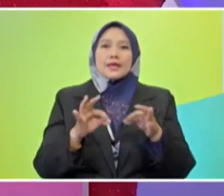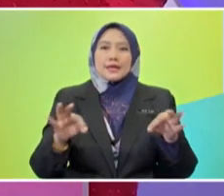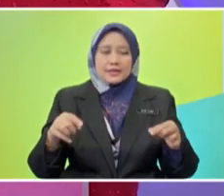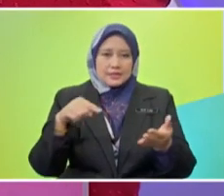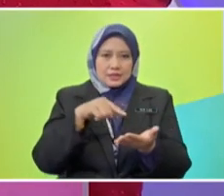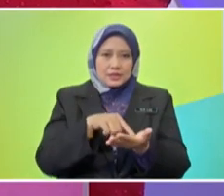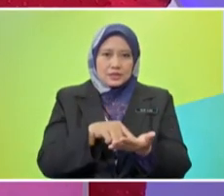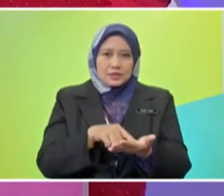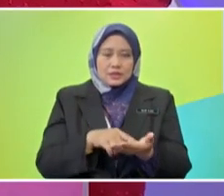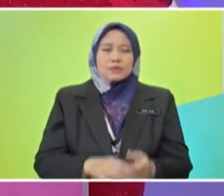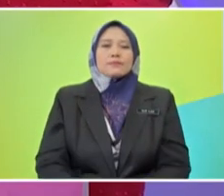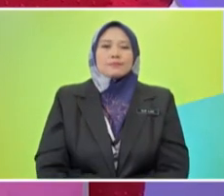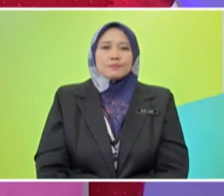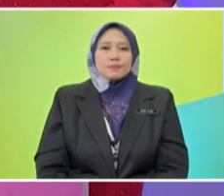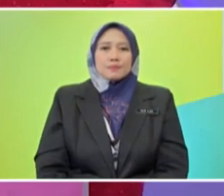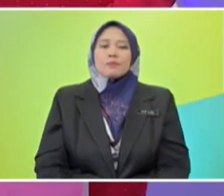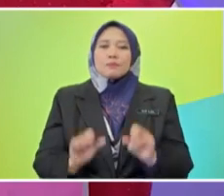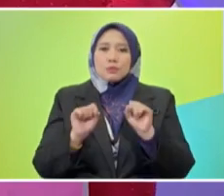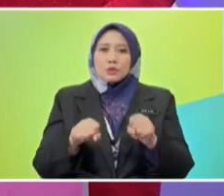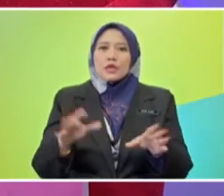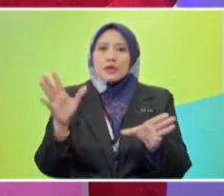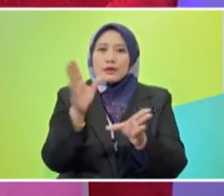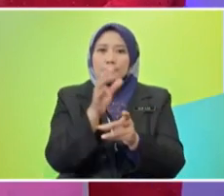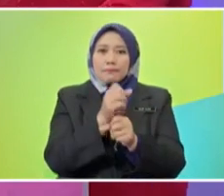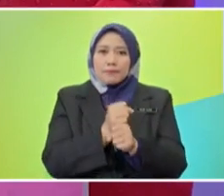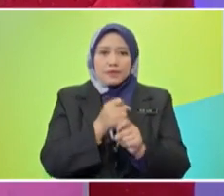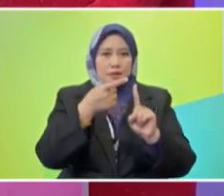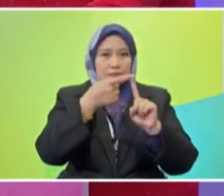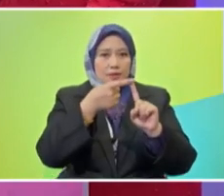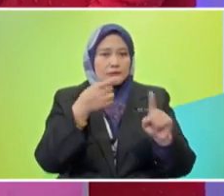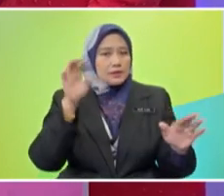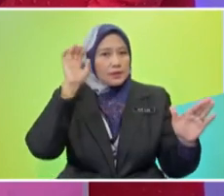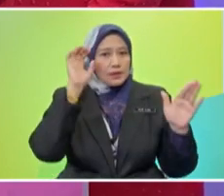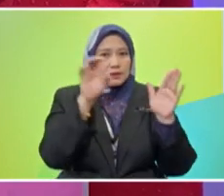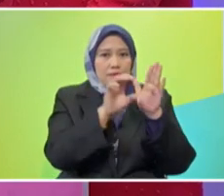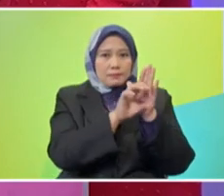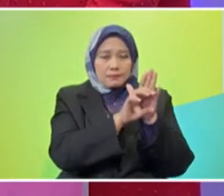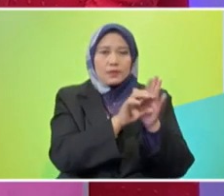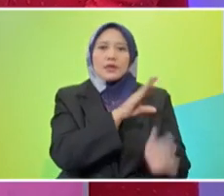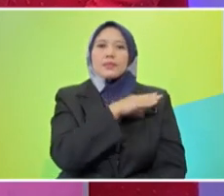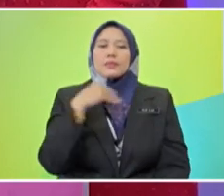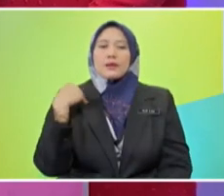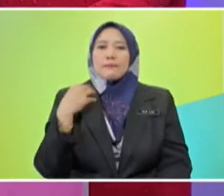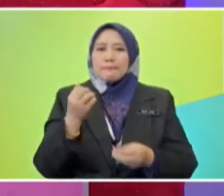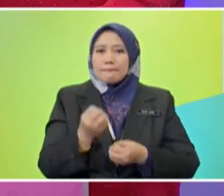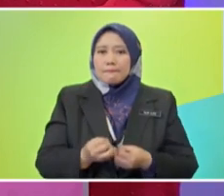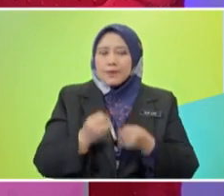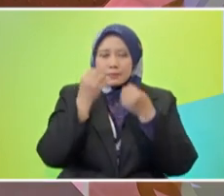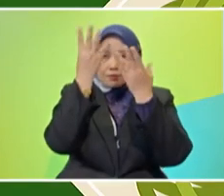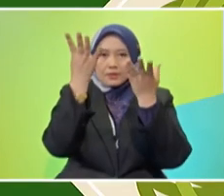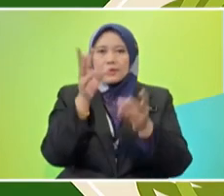gambar ataupun maklumat yang telah cikgu berikan. Dan yang kedua, buah-buah dan sayur-sayuran